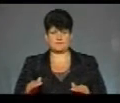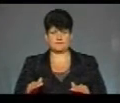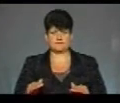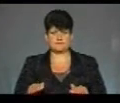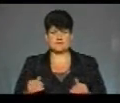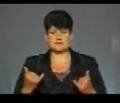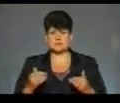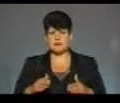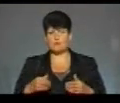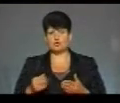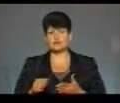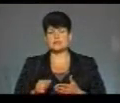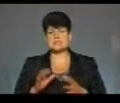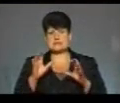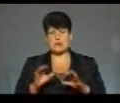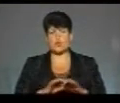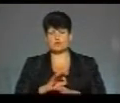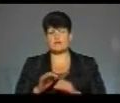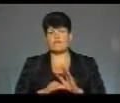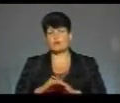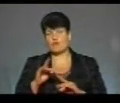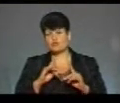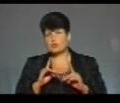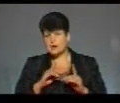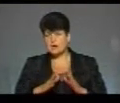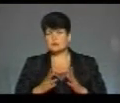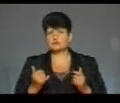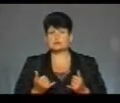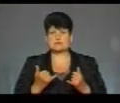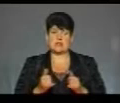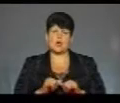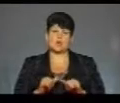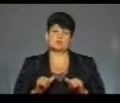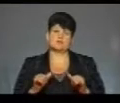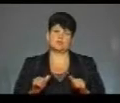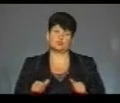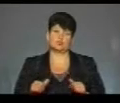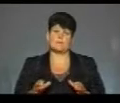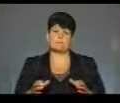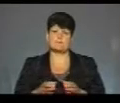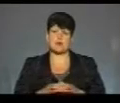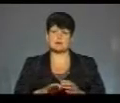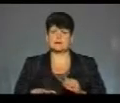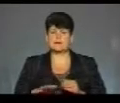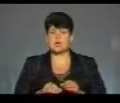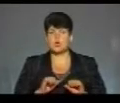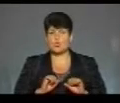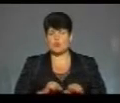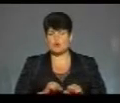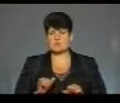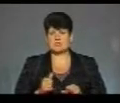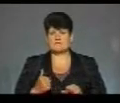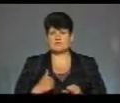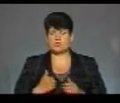Зараз подані декілька законопроєктів в Верховну Раду для якраз розвитку і бригади територіальної оборони, і